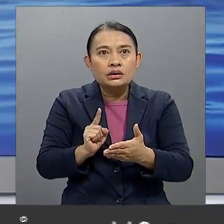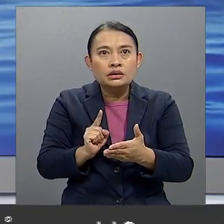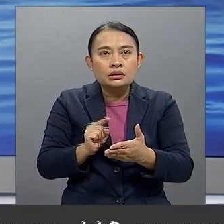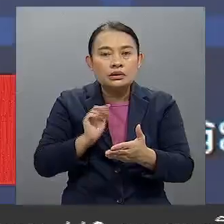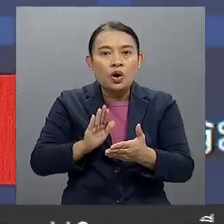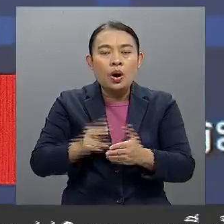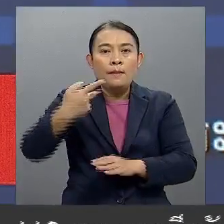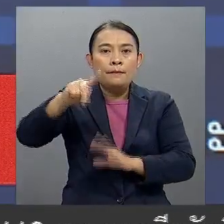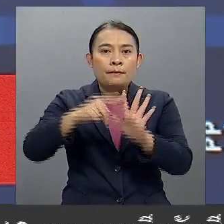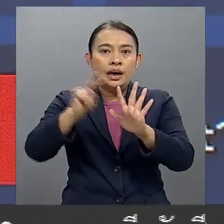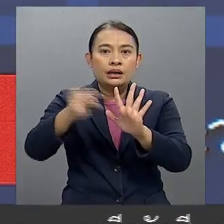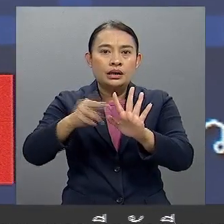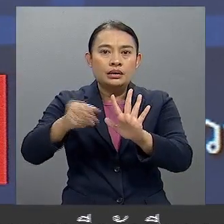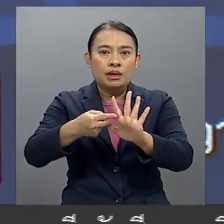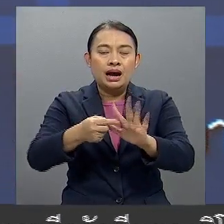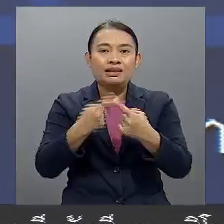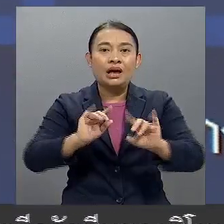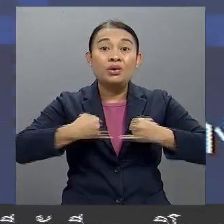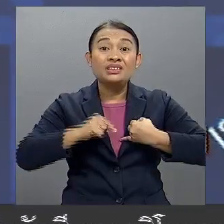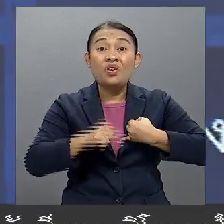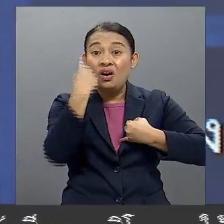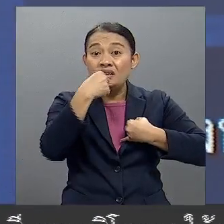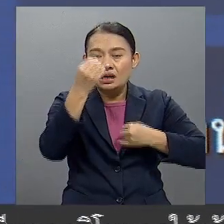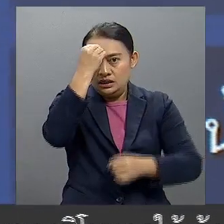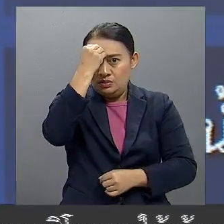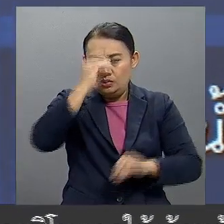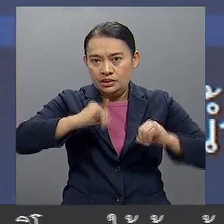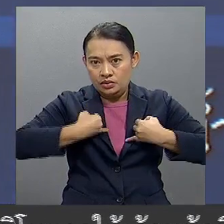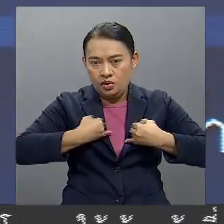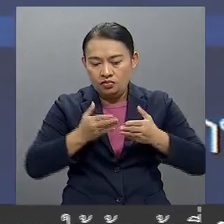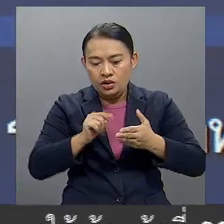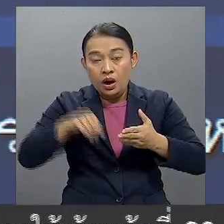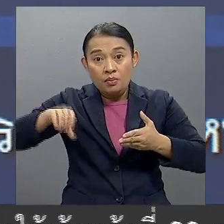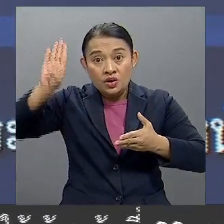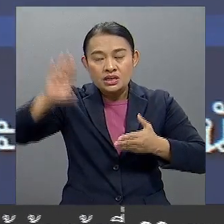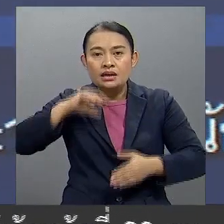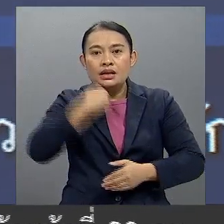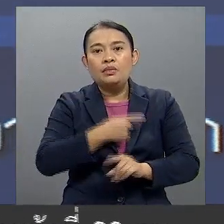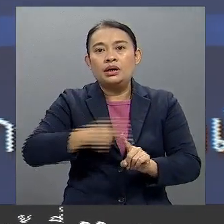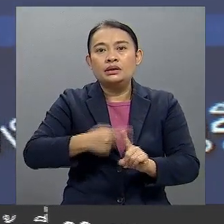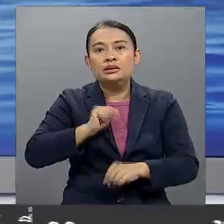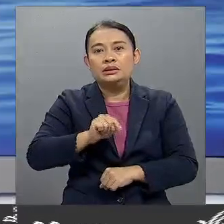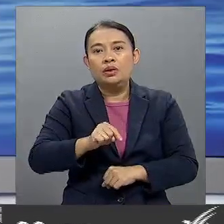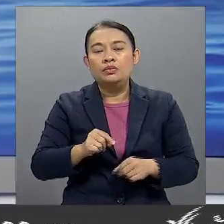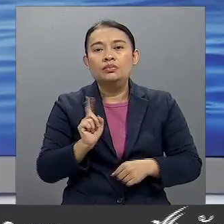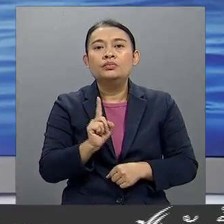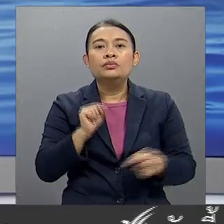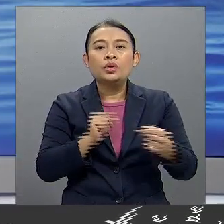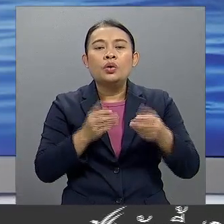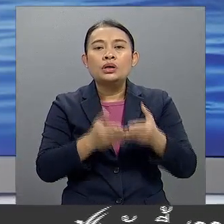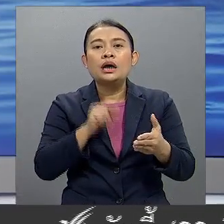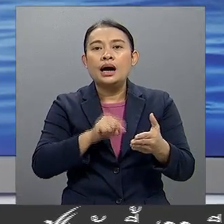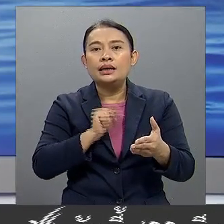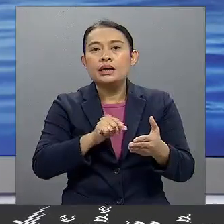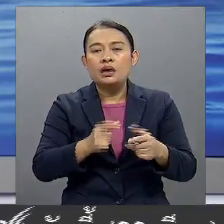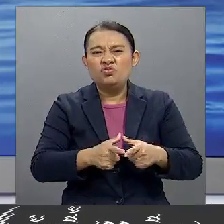่วาเจ้าของเป็คนญี่ปุ่น แล้วก็ให้บริษัทของไต้หวันเช้าถือวาเป็นหนึงในเรอบทุกสินค้าที่ใหญ่ที่